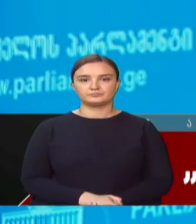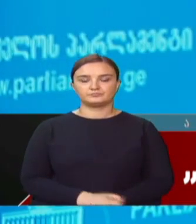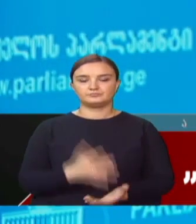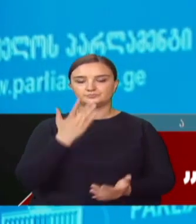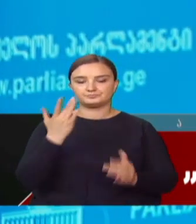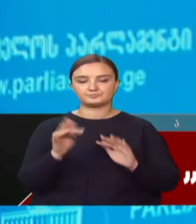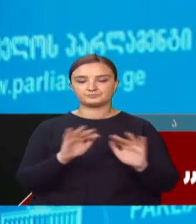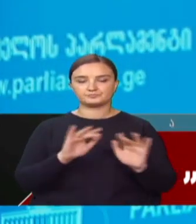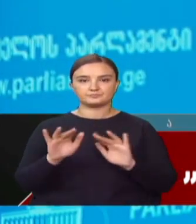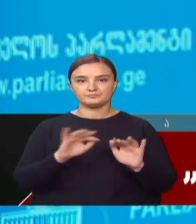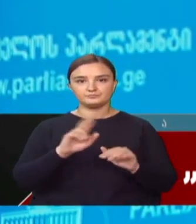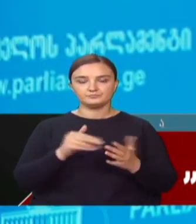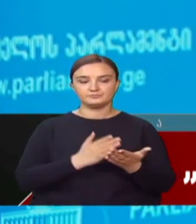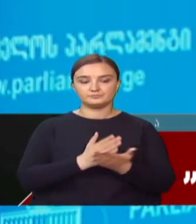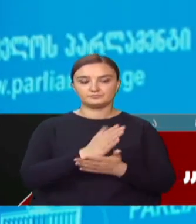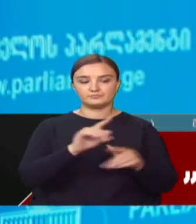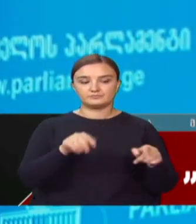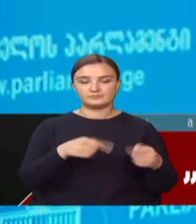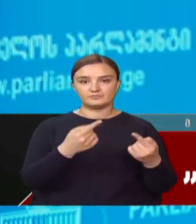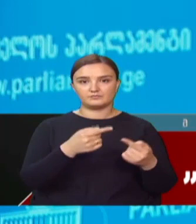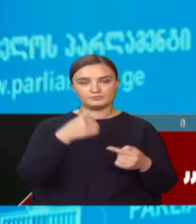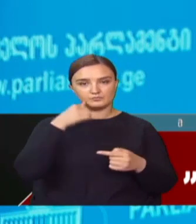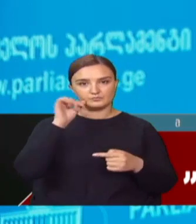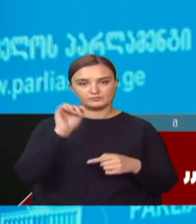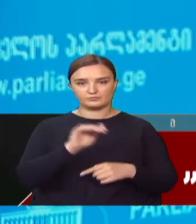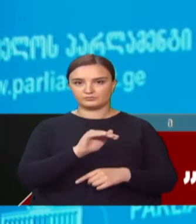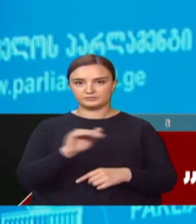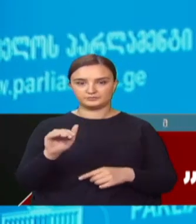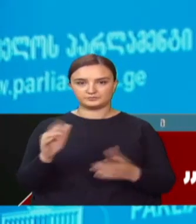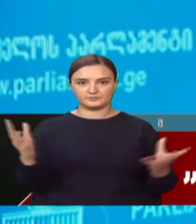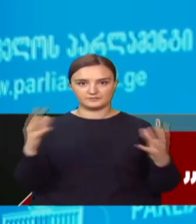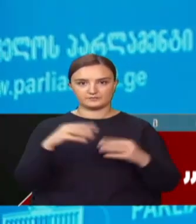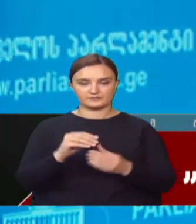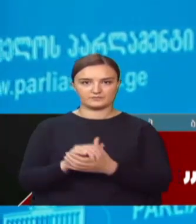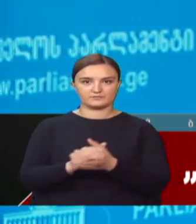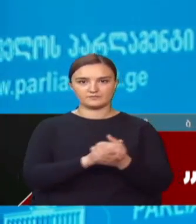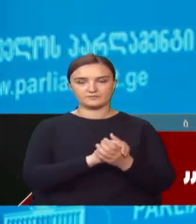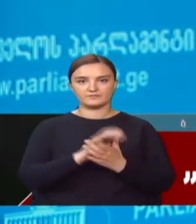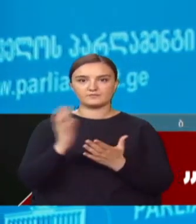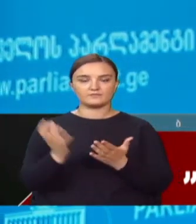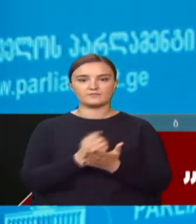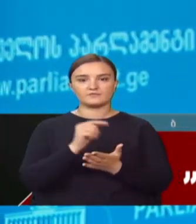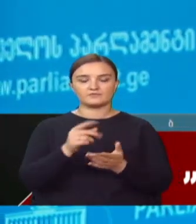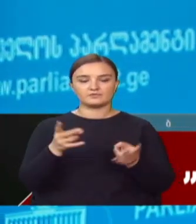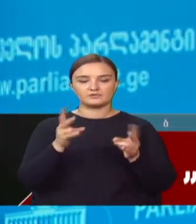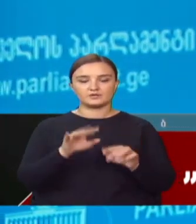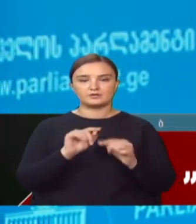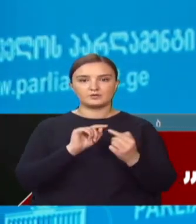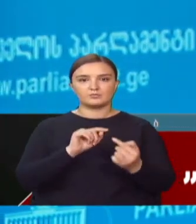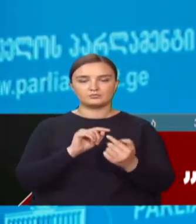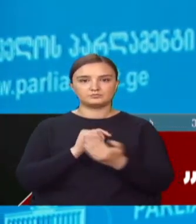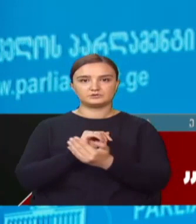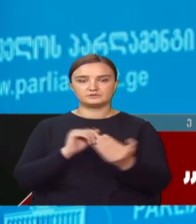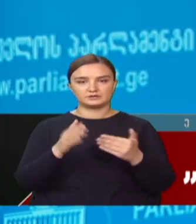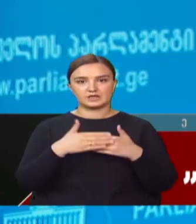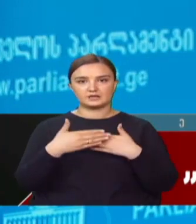ერთიანი ნაციონალური მოძრაობა და სტრატეგია აღმაშენებელი გუშინ ოფიციალურად გაერთიანდა და გამარჯვების პლატფორმამ დანარჩენი ოპოზიციისთვის კარი